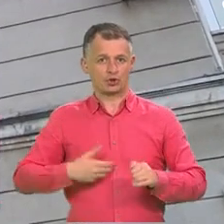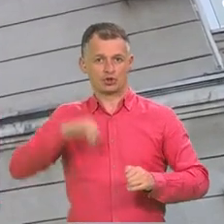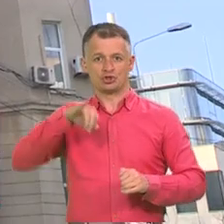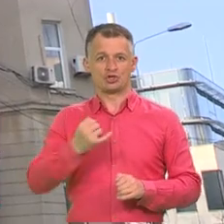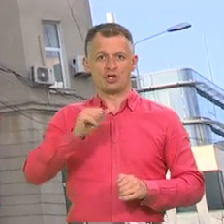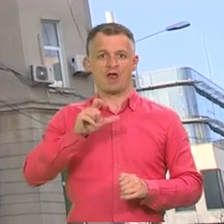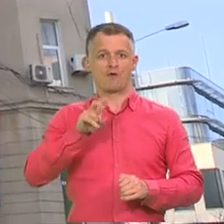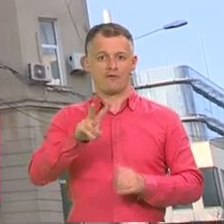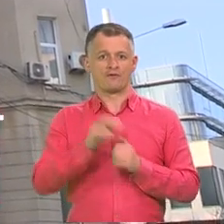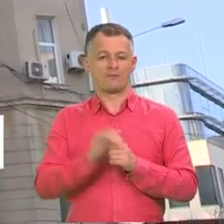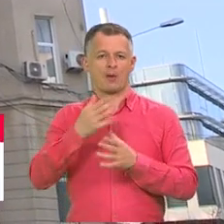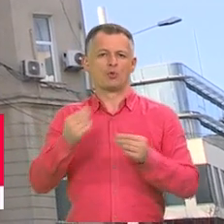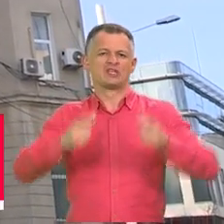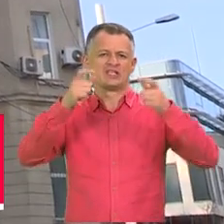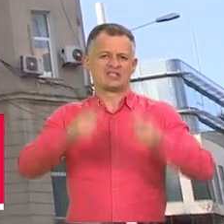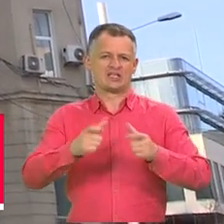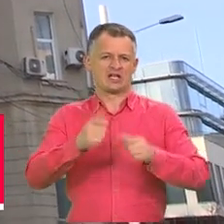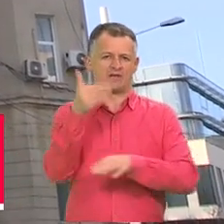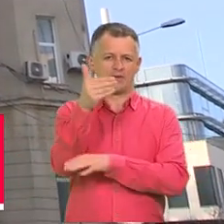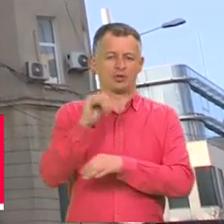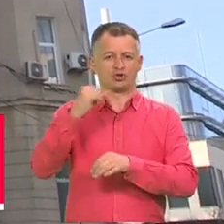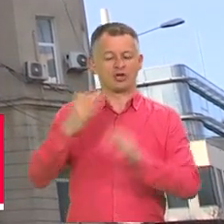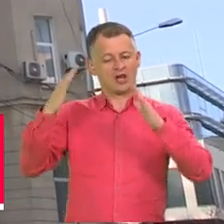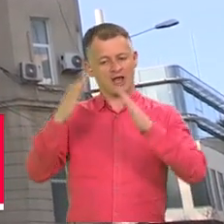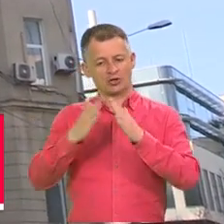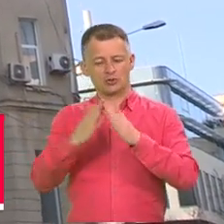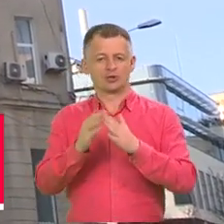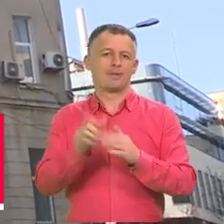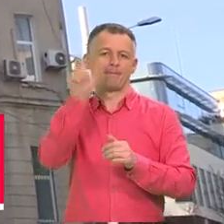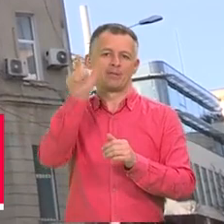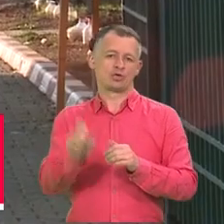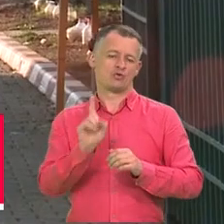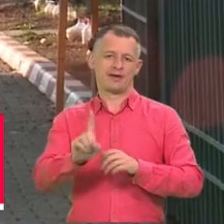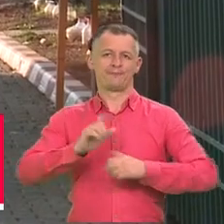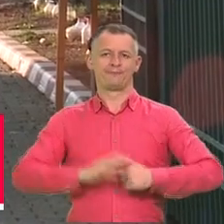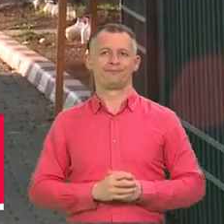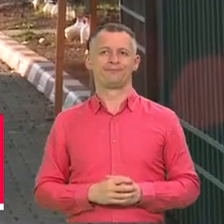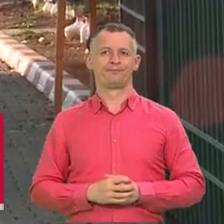Ilfov la sediile mai multor companii și domiciliile unor persoane fizice.